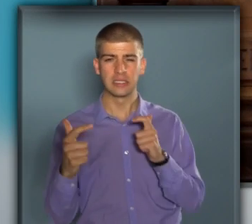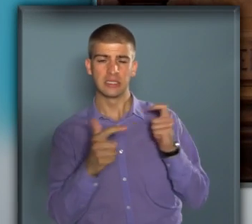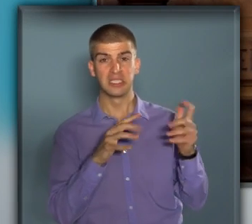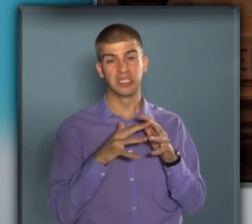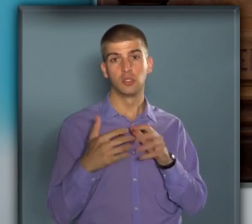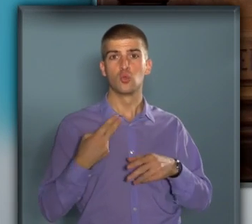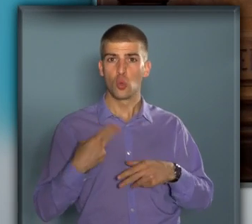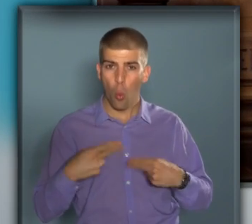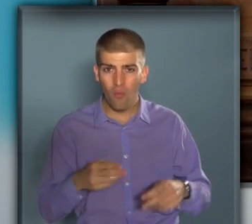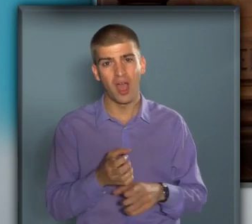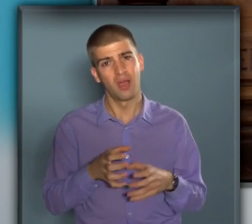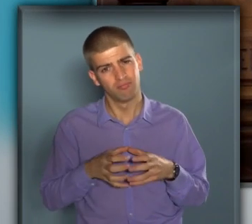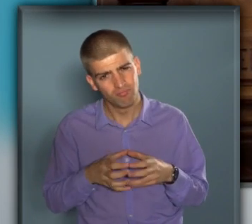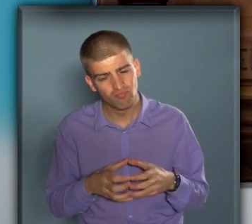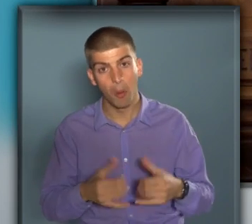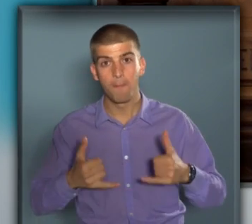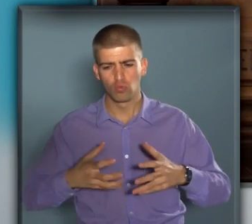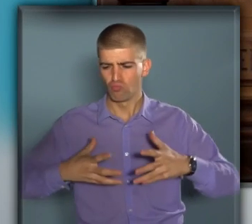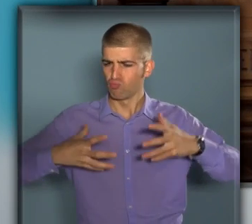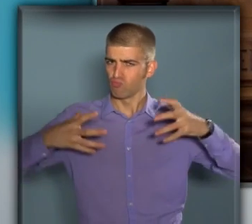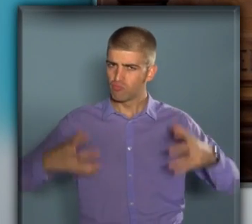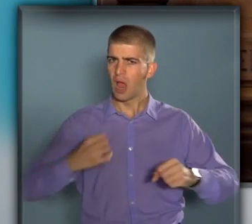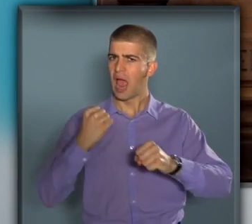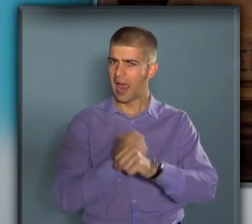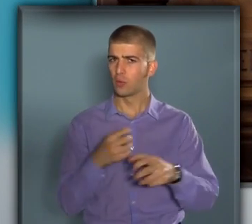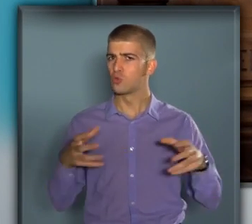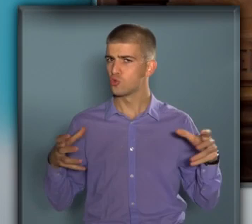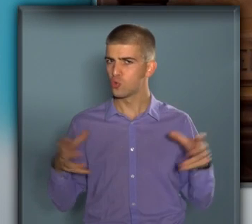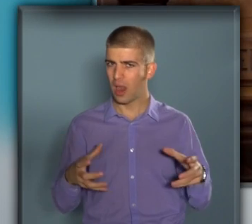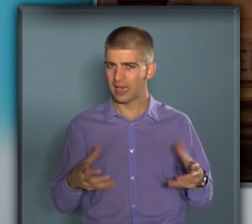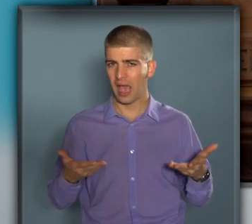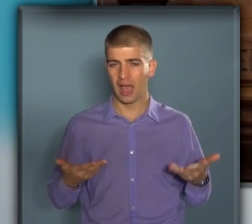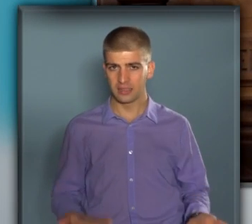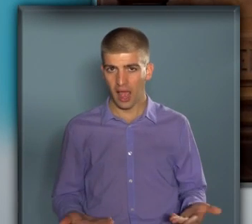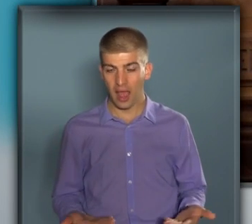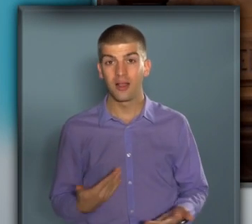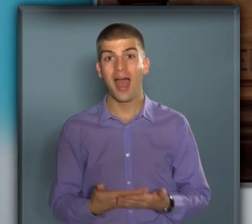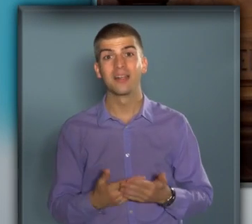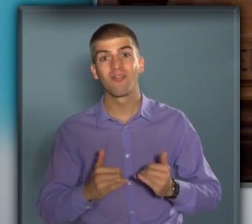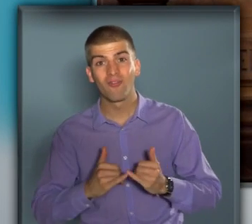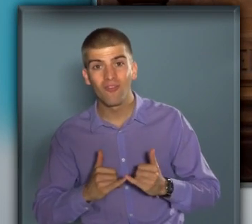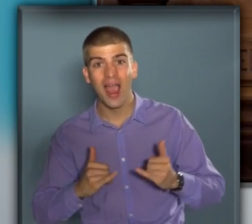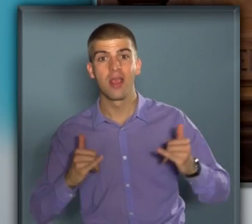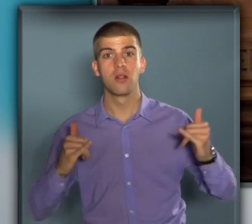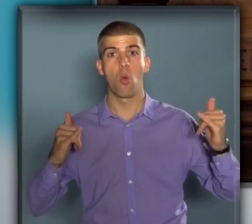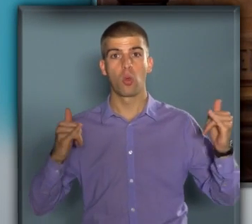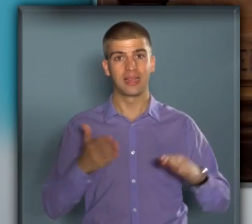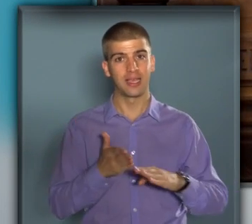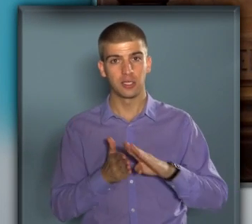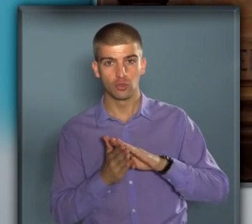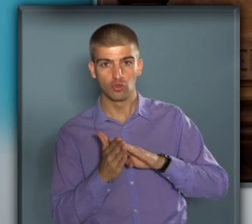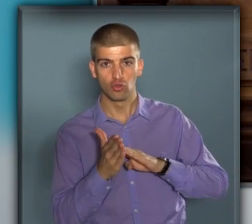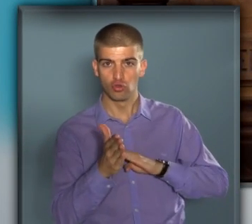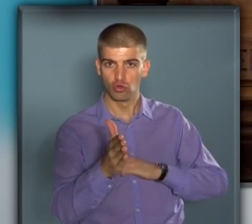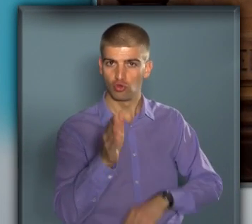kerület arculatát formáló, máig erős gyülekezet kovácsolódott, megteremtődött egy olyan fejlődő közösség alapja,